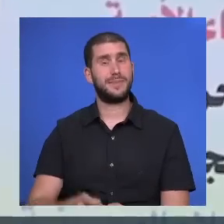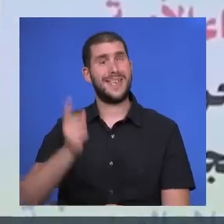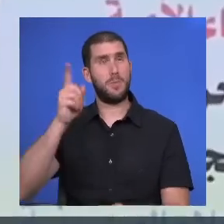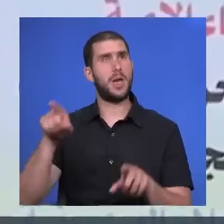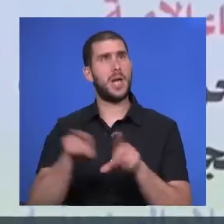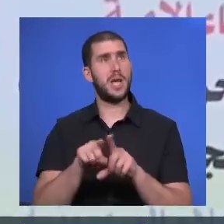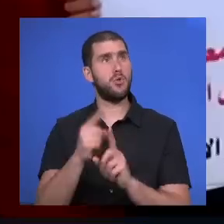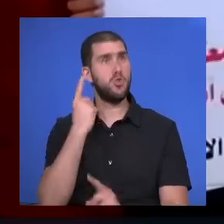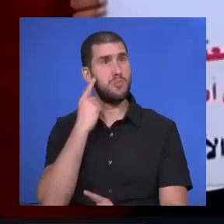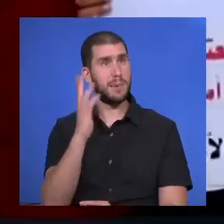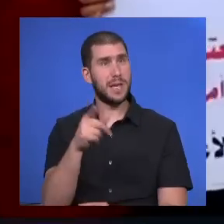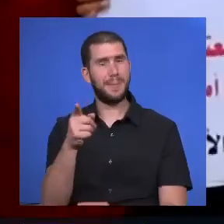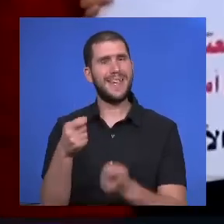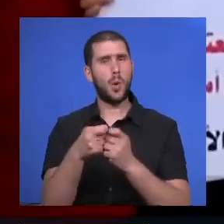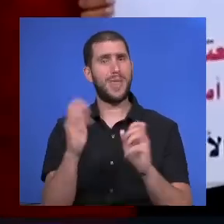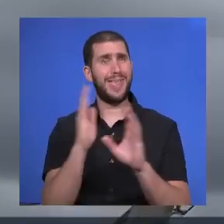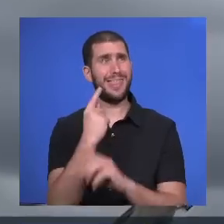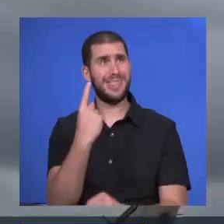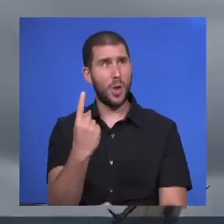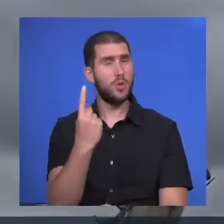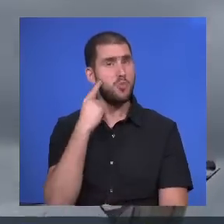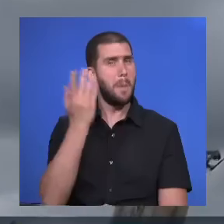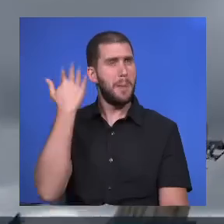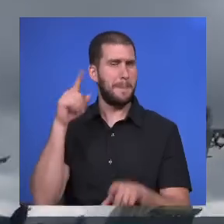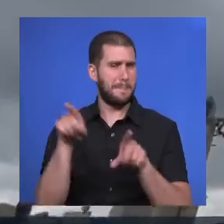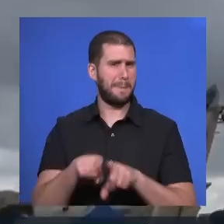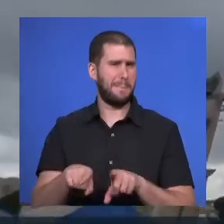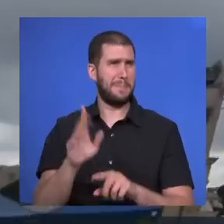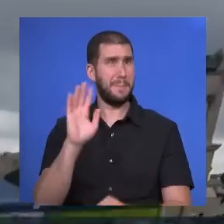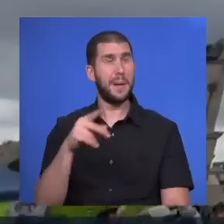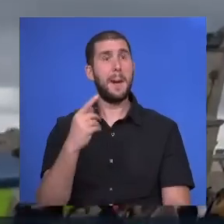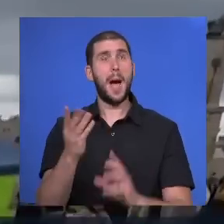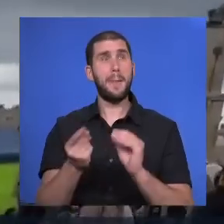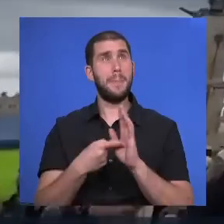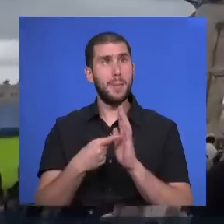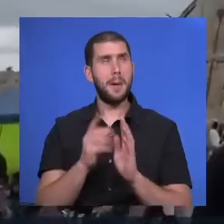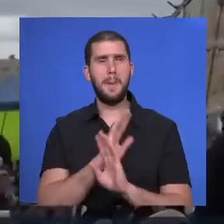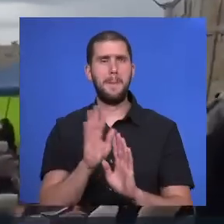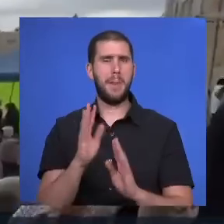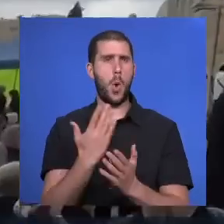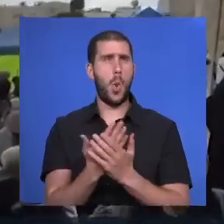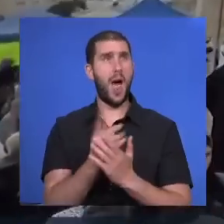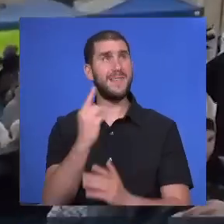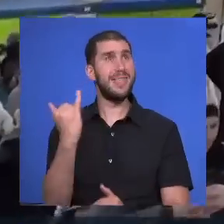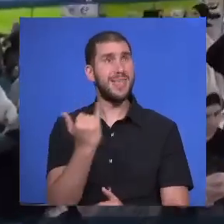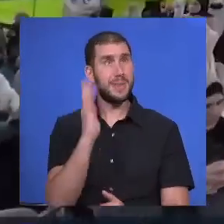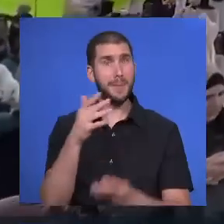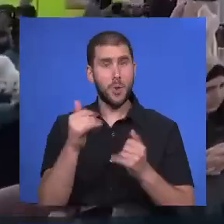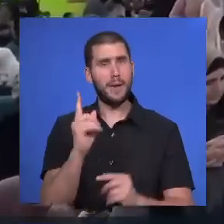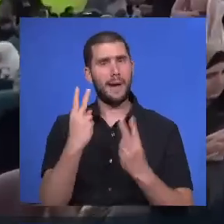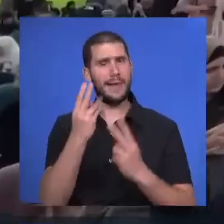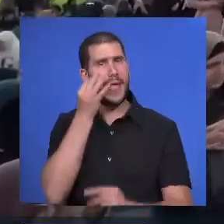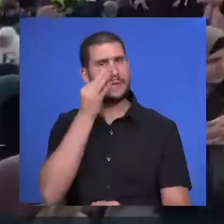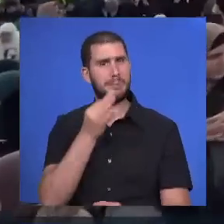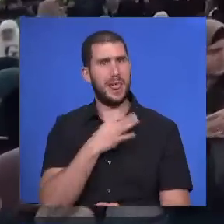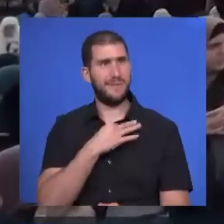כעת מצד ארגוני הטרור נשמעו גם בעבר. פעמים רבות הם נותרו ללא כיסוי, אך כתמיד גם היום כדאי לשים לב אליהם. אם